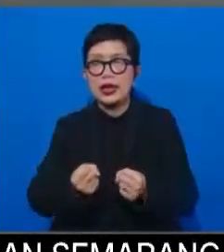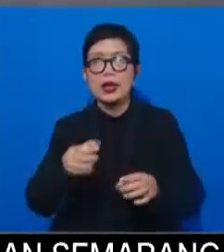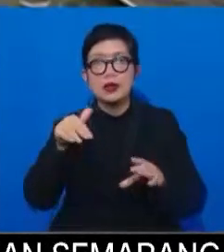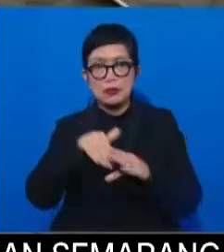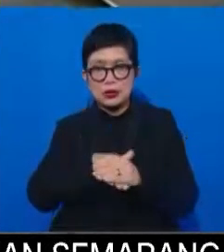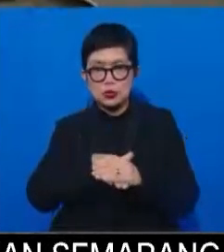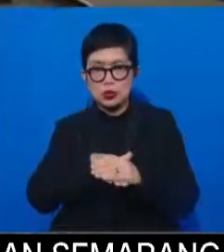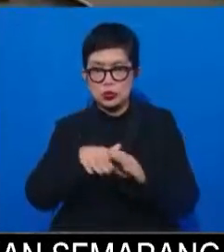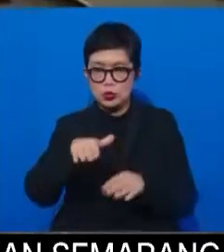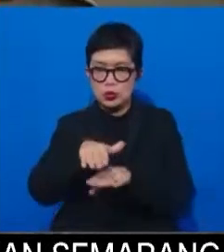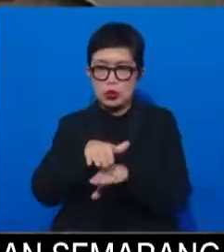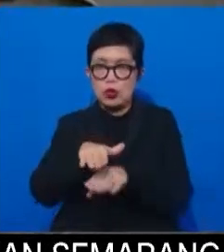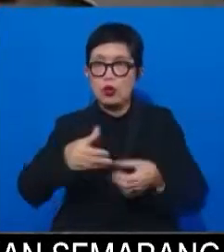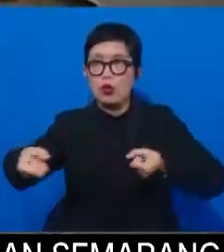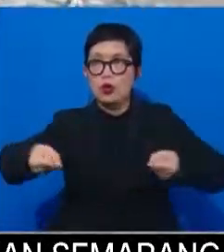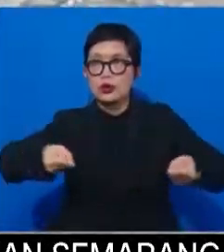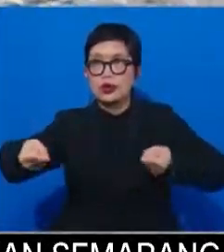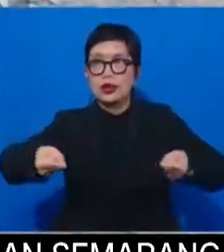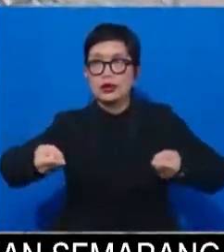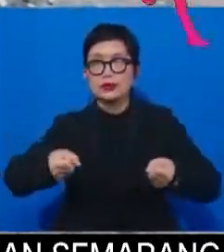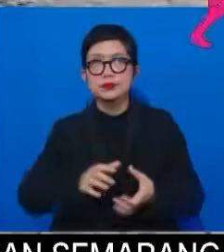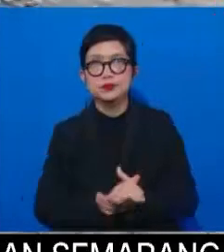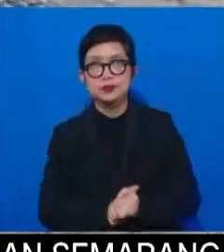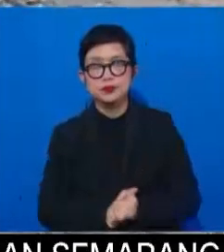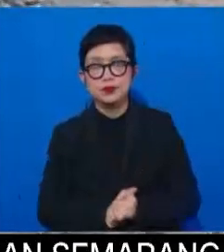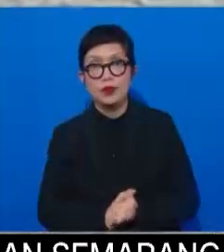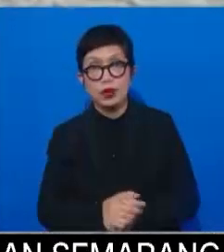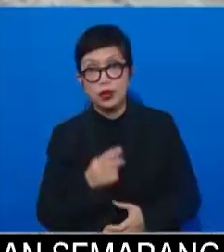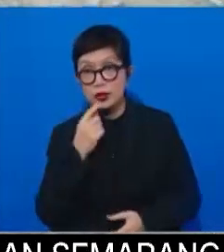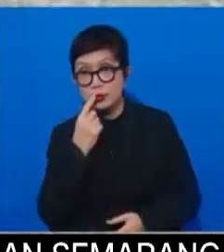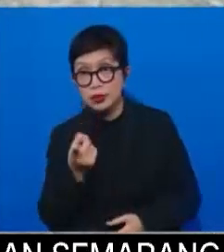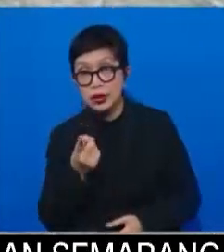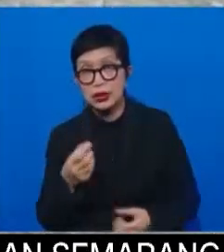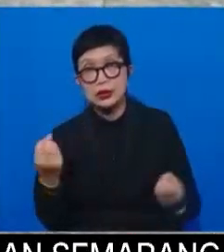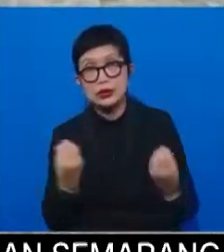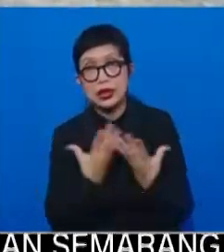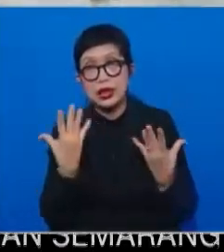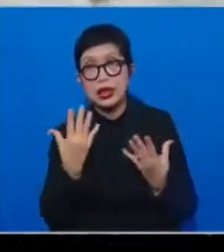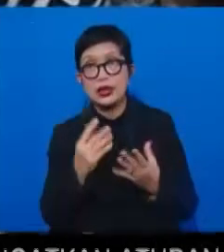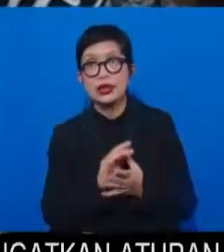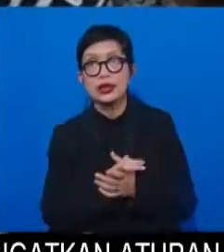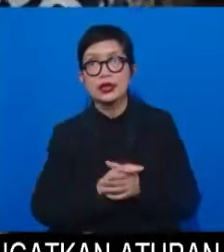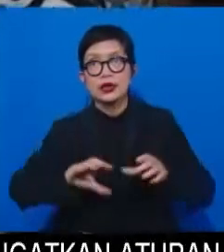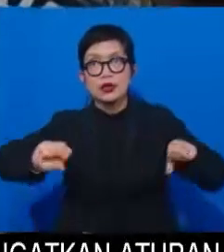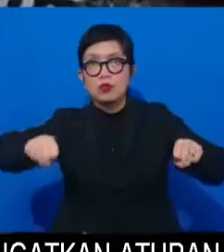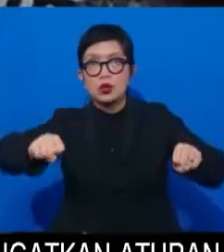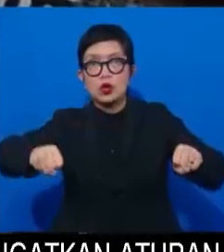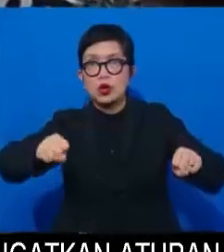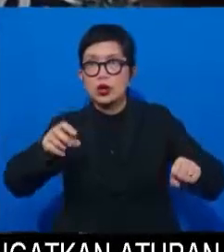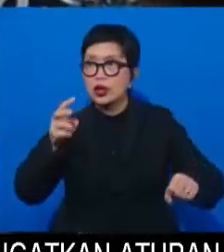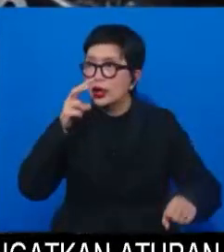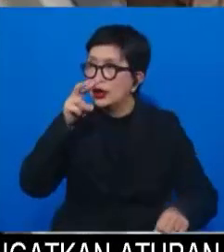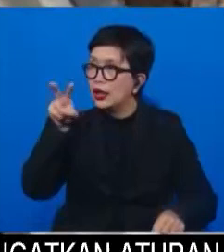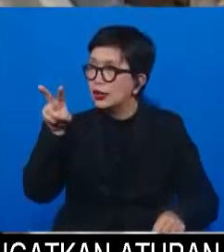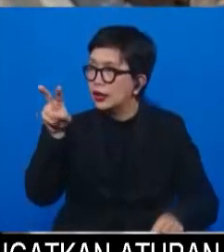truk. Menurut Bribka Edi Syahputra, personil Satlantas Kota Pinang, kecelakaan bermula saat pengendara motor tidak memperhatikan